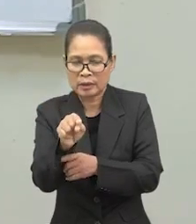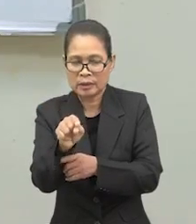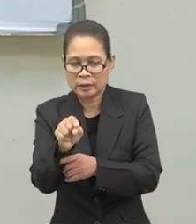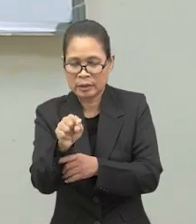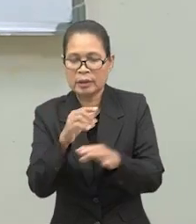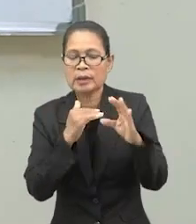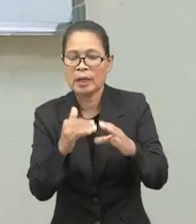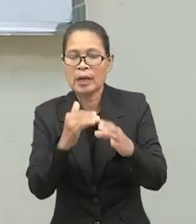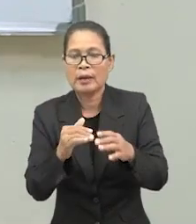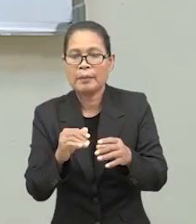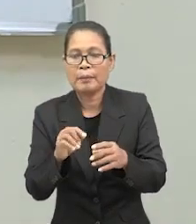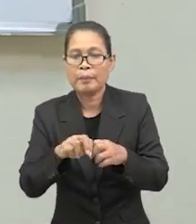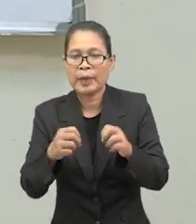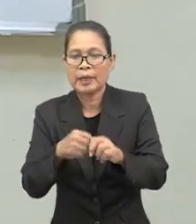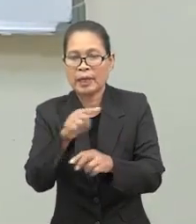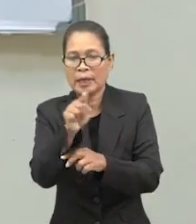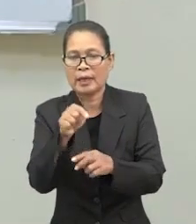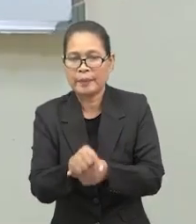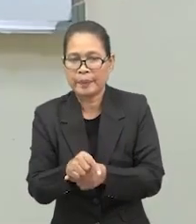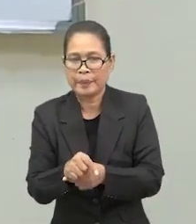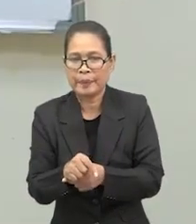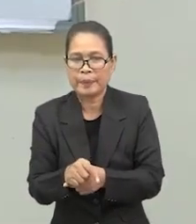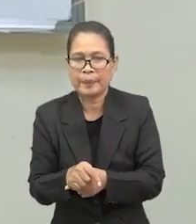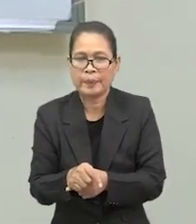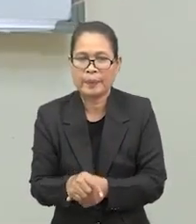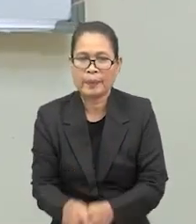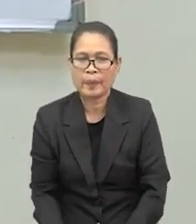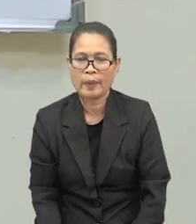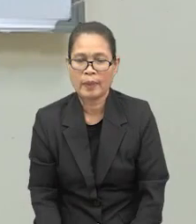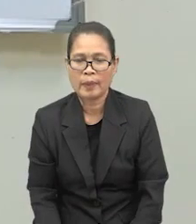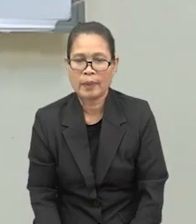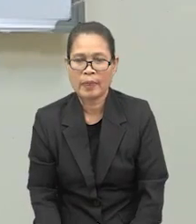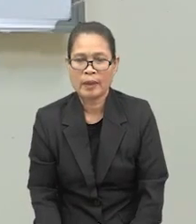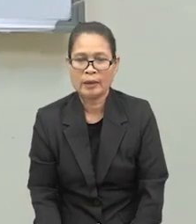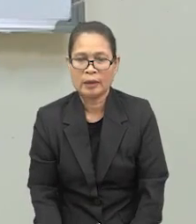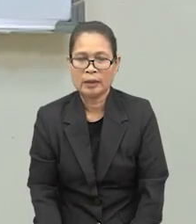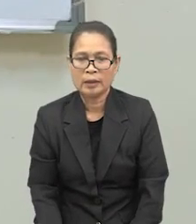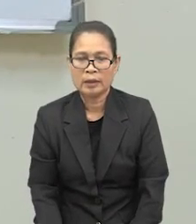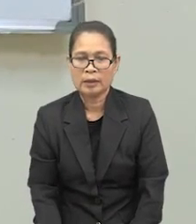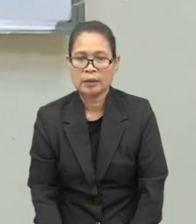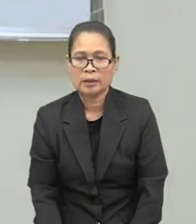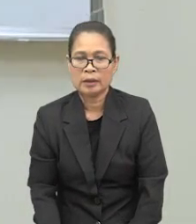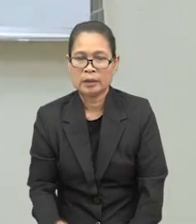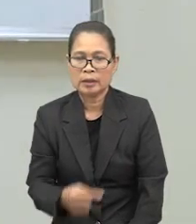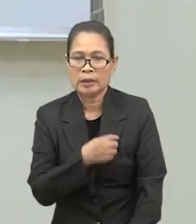nọt bà nhà hà chấm nào, đứa có chấm nào bà nhà hà. Chà.